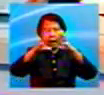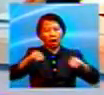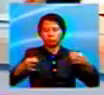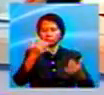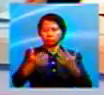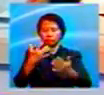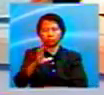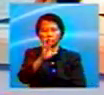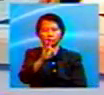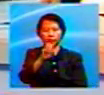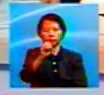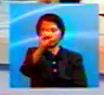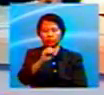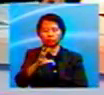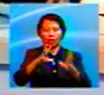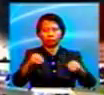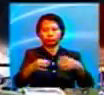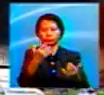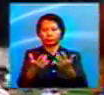hampir 80%.